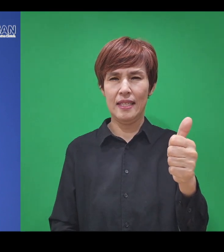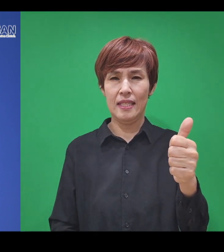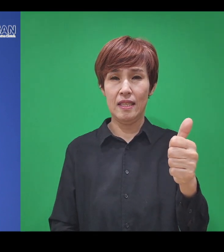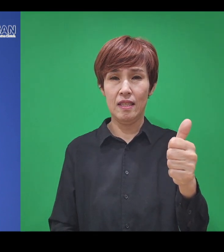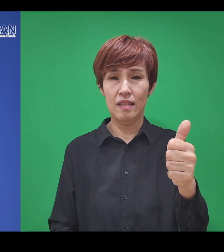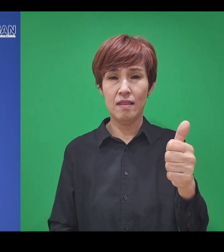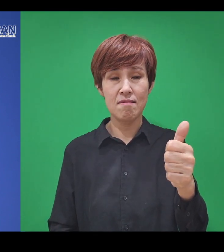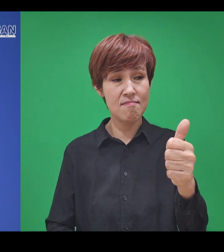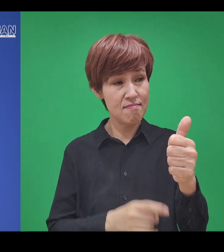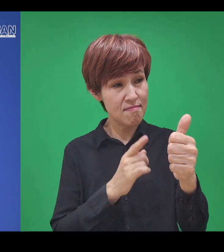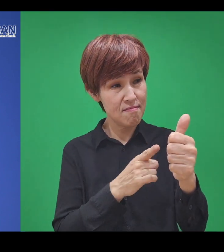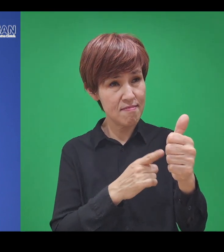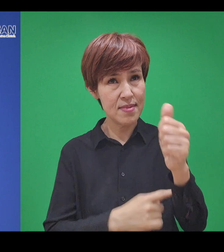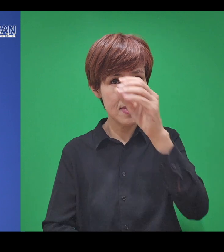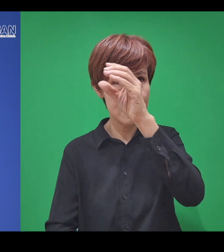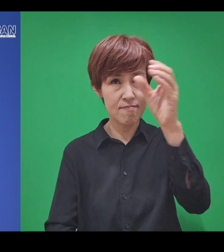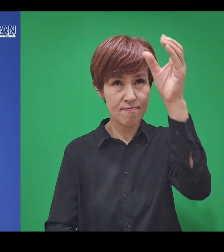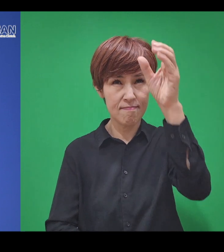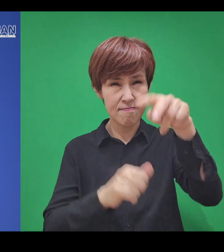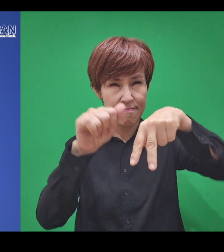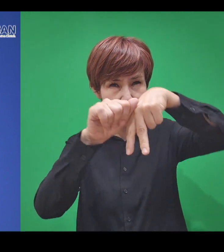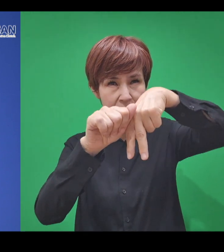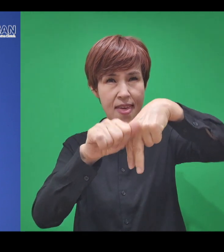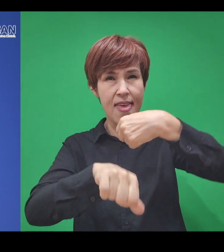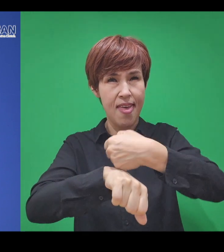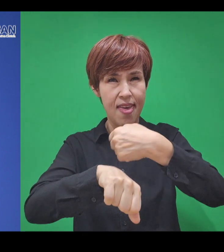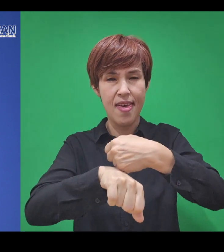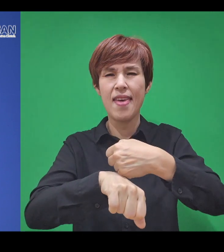이 예수를 나무에 달아 죽여야 돼요.